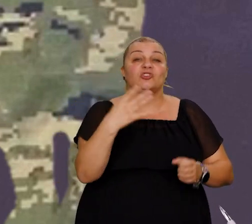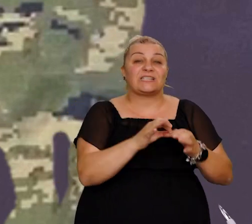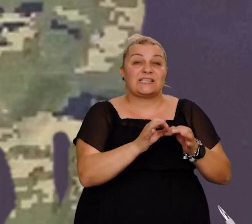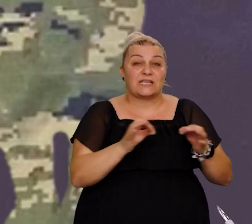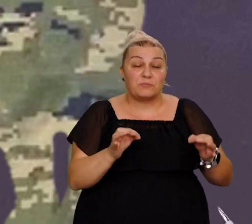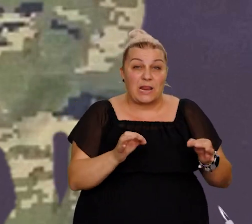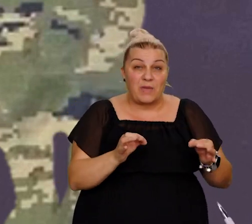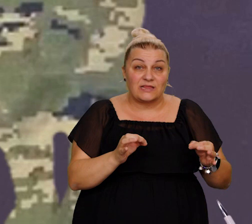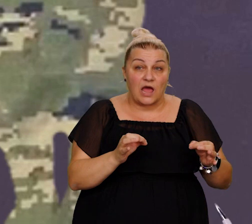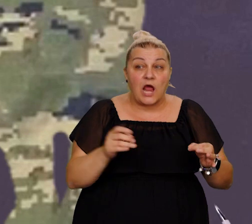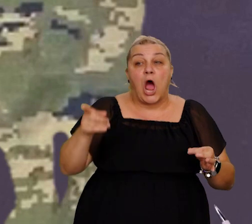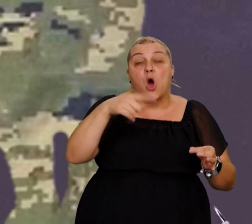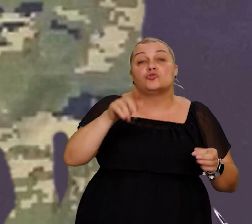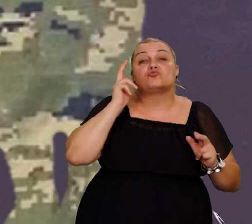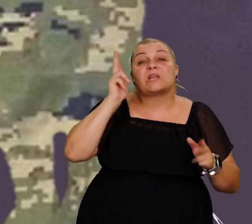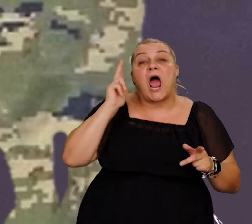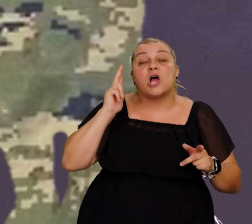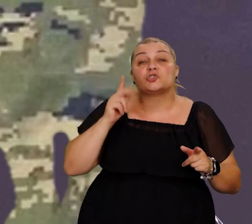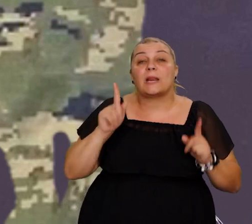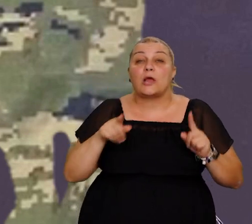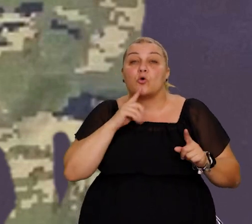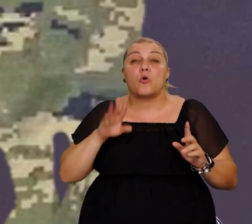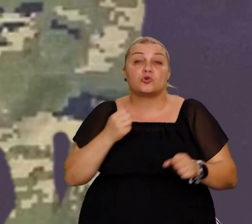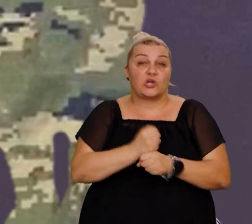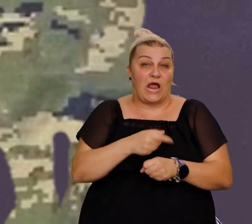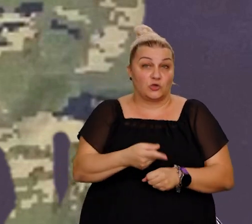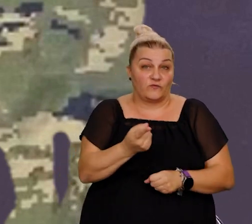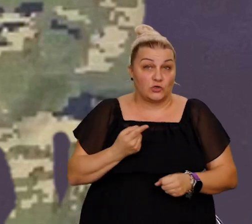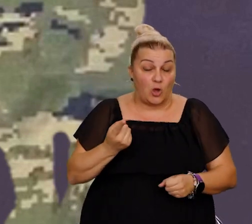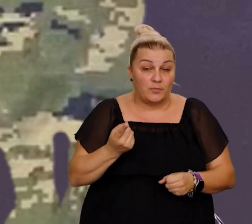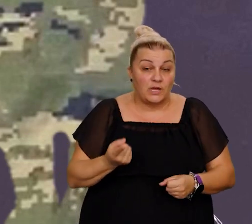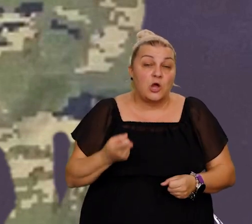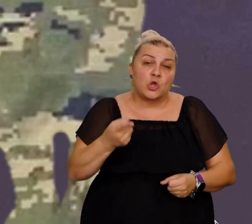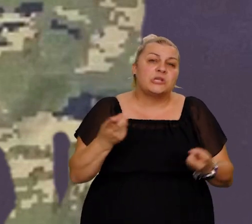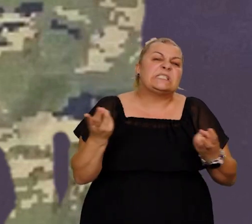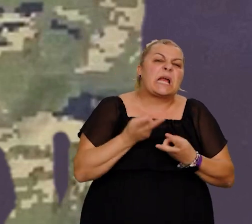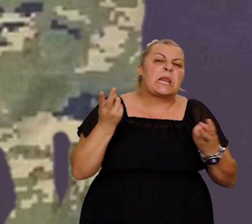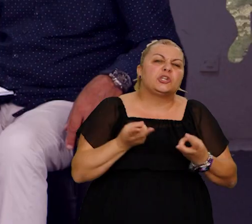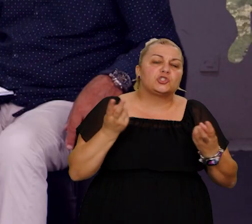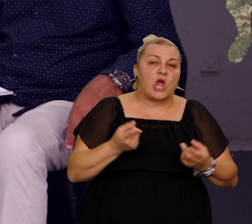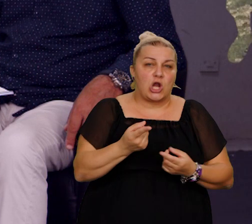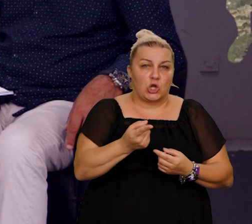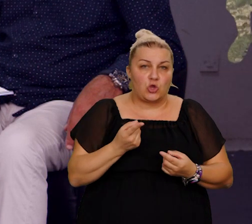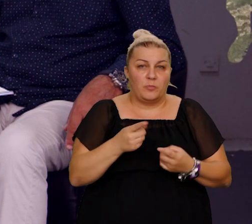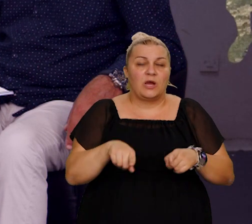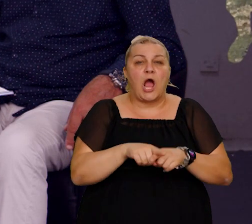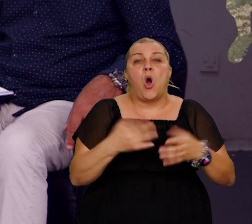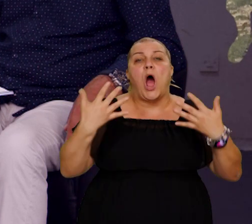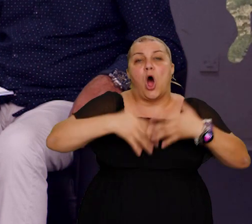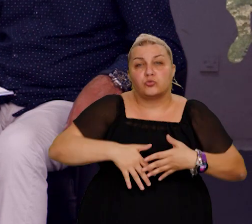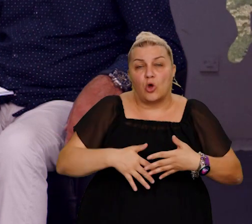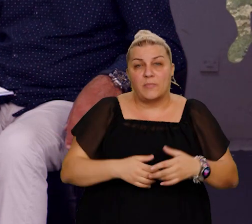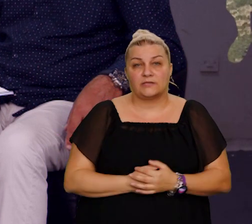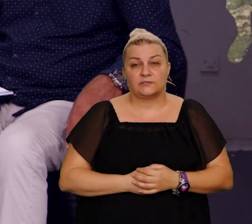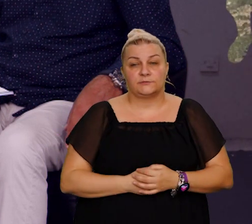a preko radija je tražena i kalibar 40 mm. U suštini je tehnološki sličan top, odnosno automat, kao automat je